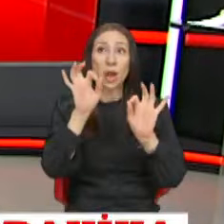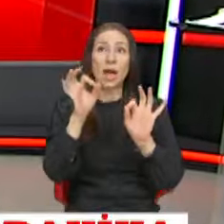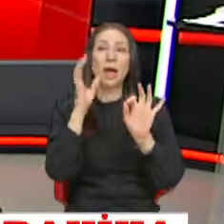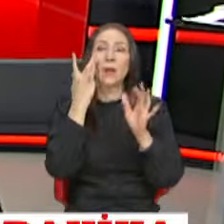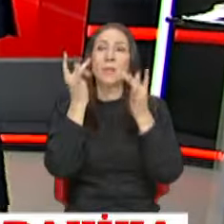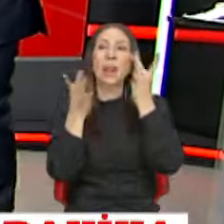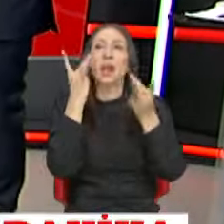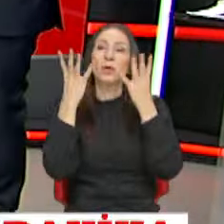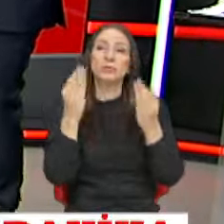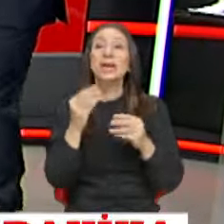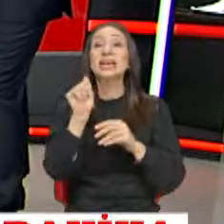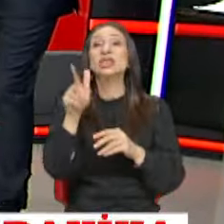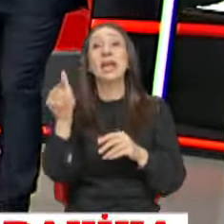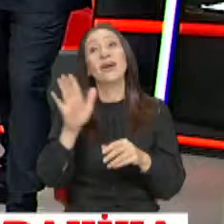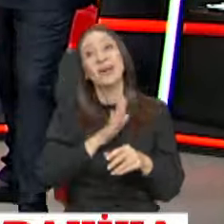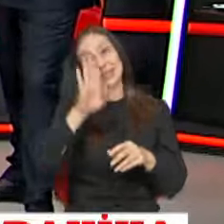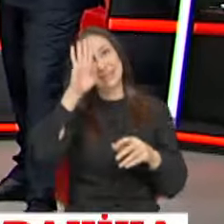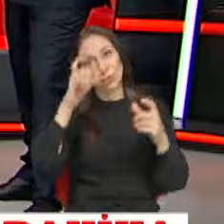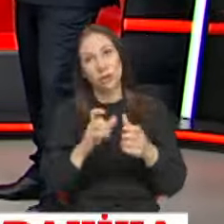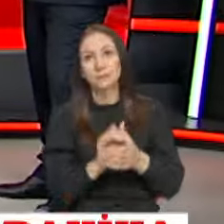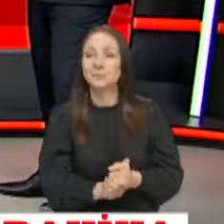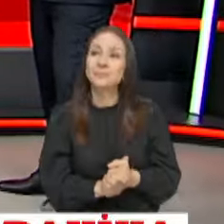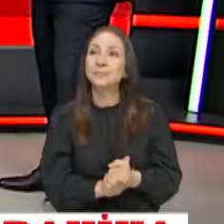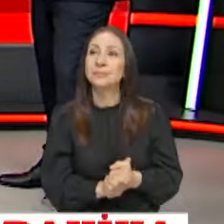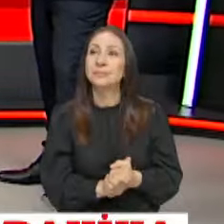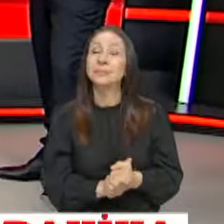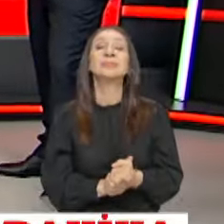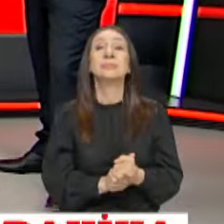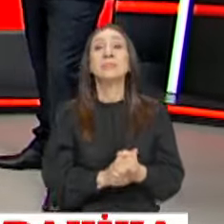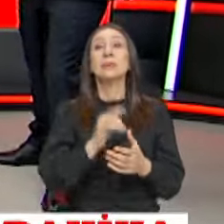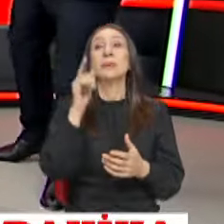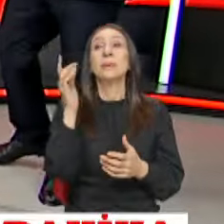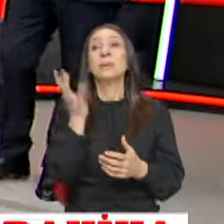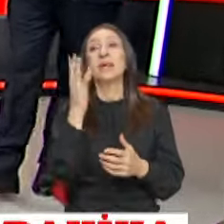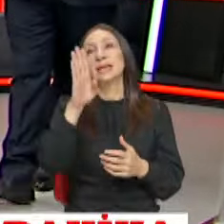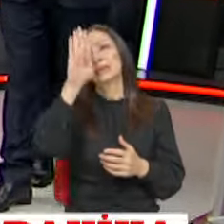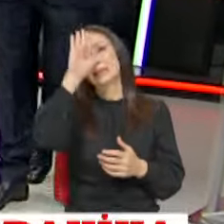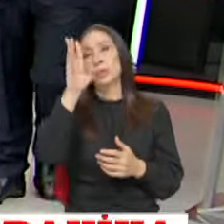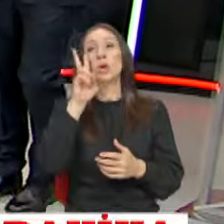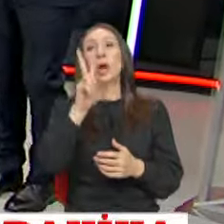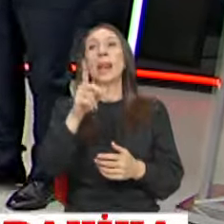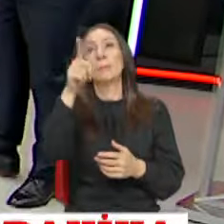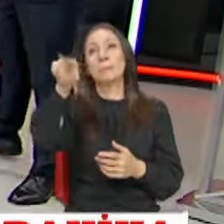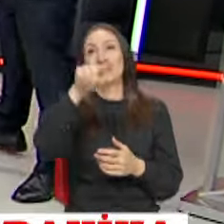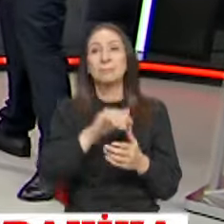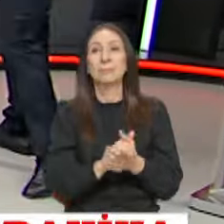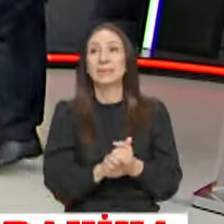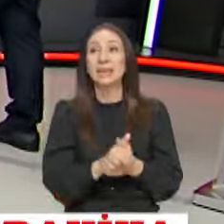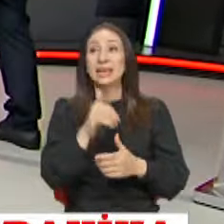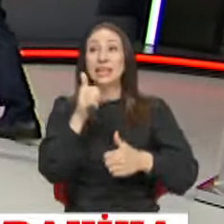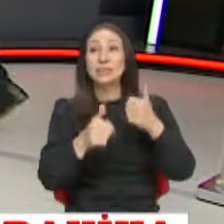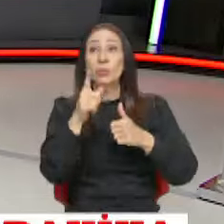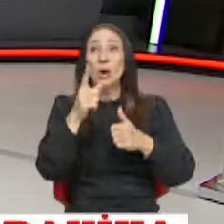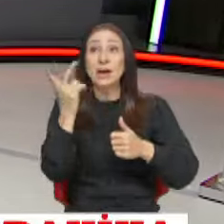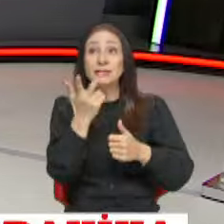görünecek aynı zamanda ilçeler de var İstanbul'da filan Şimdi o zaman İst görelim mesela İstanbul dedik İstanbul'u görelim yarışın böyle